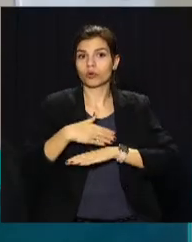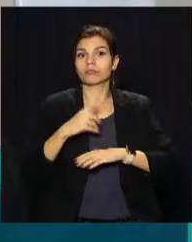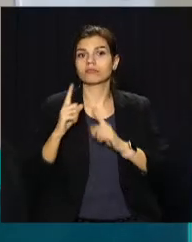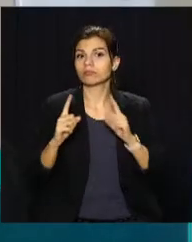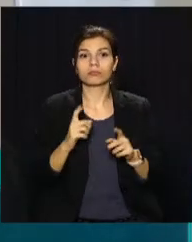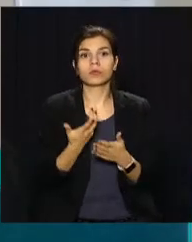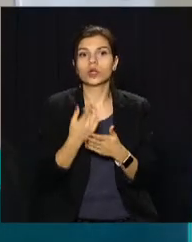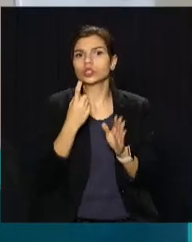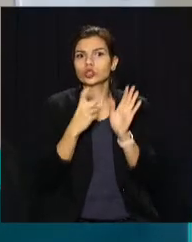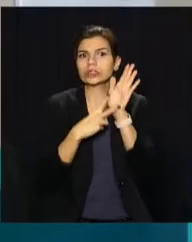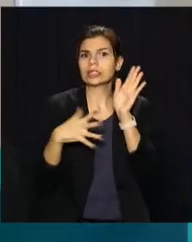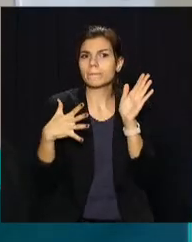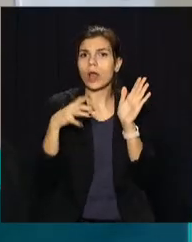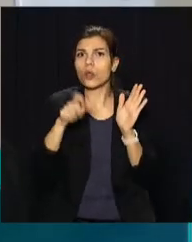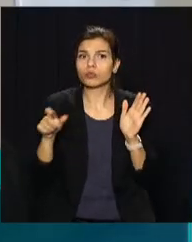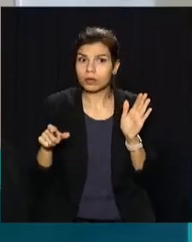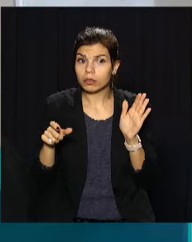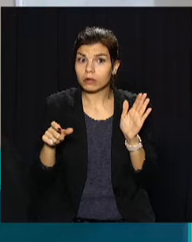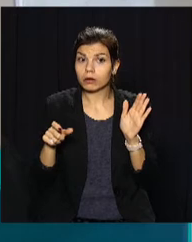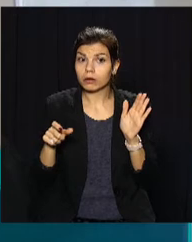це 175 людей,